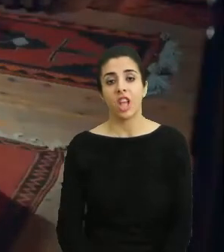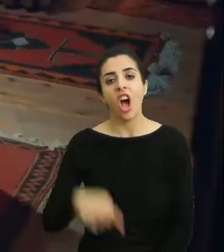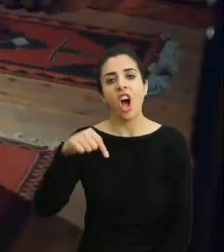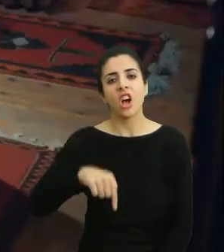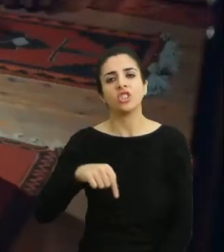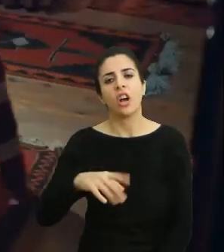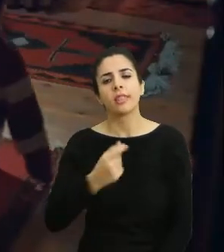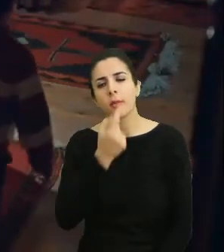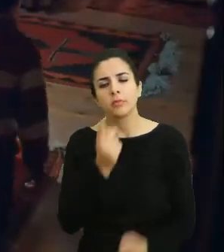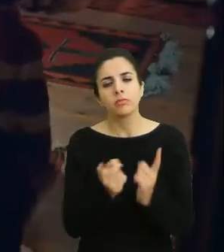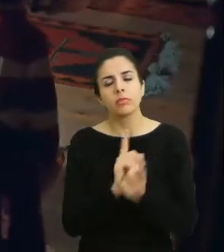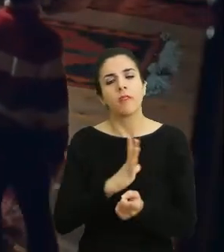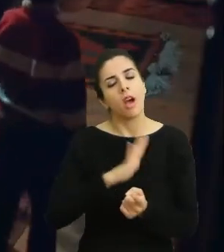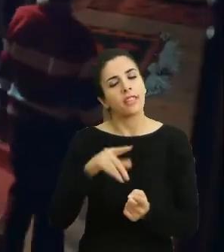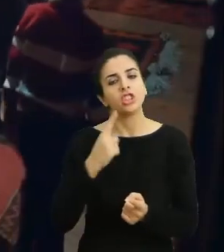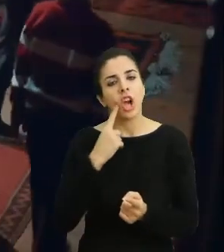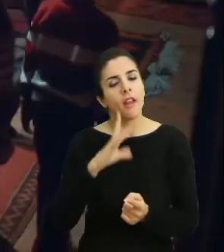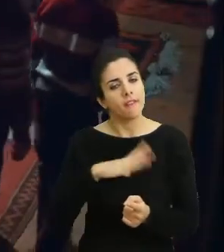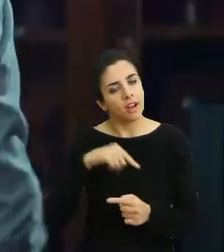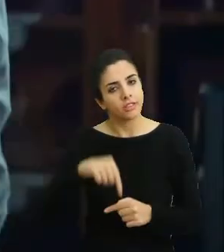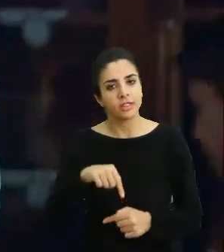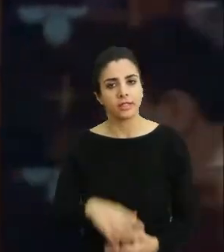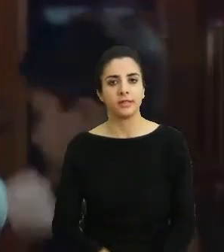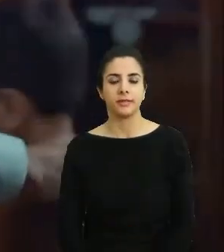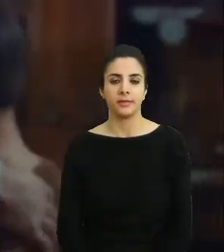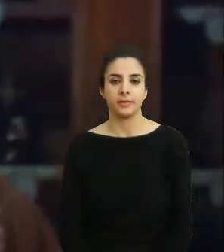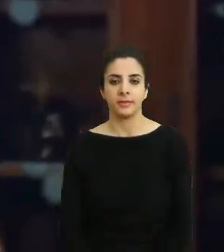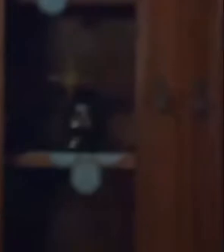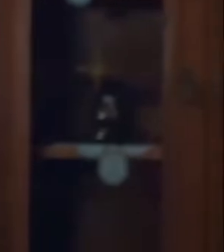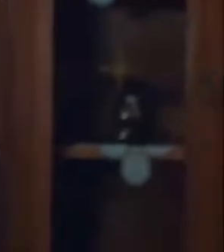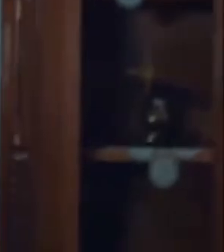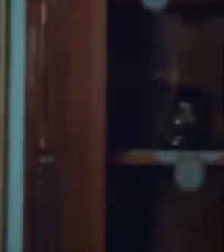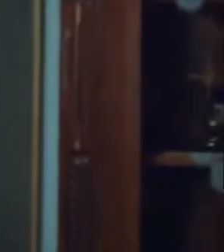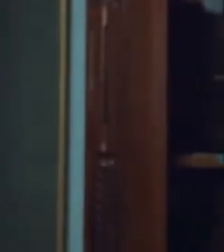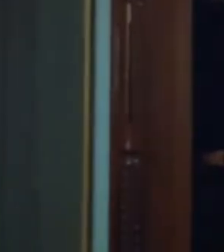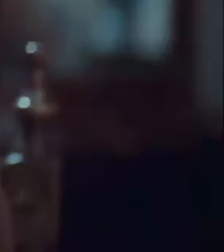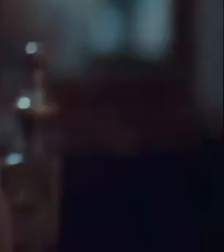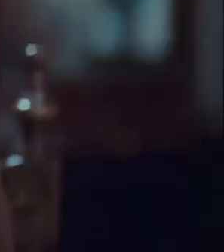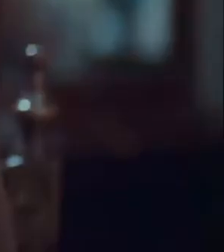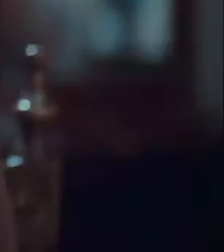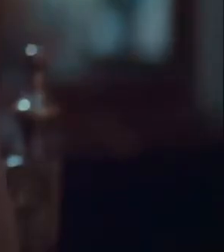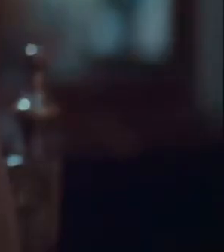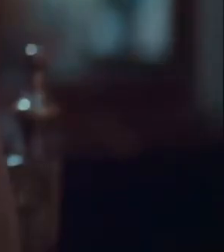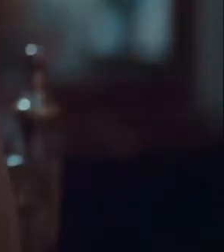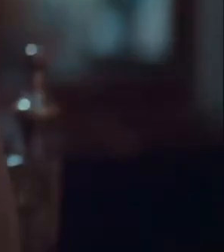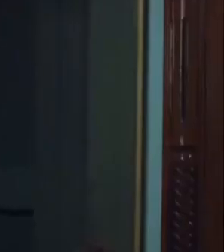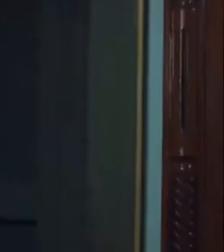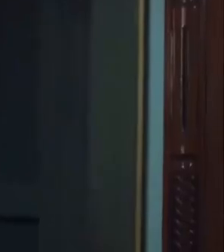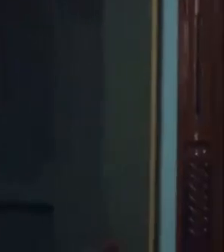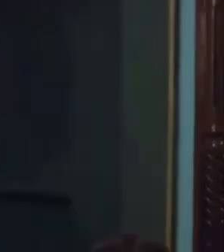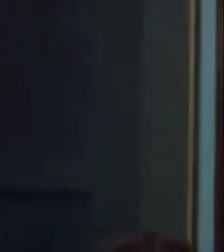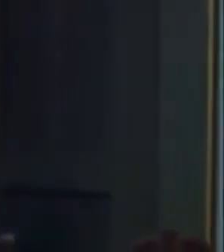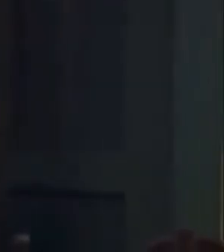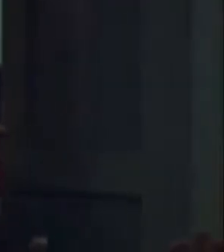Aşağıda leblebi var, şeker var. Hadi. Çocukları önüne katıp çıkardı. Gider ayak kapının ağzından Emine'ye bozuk bir bakış atıp kendi de